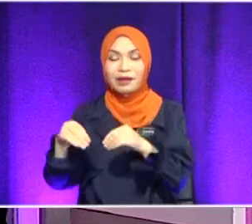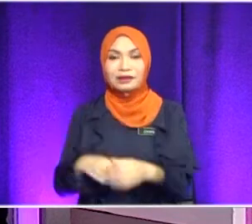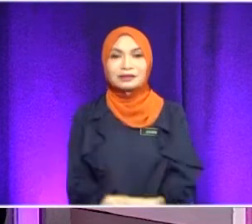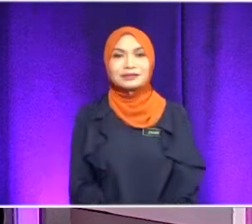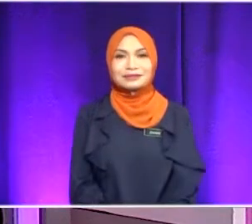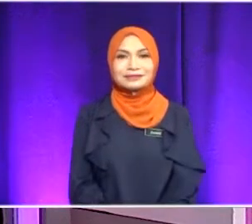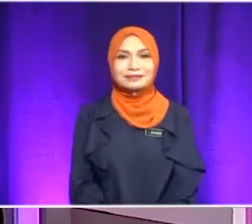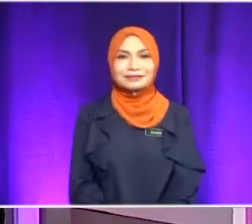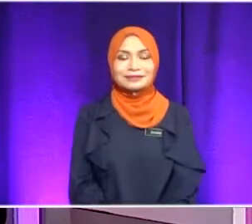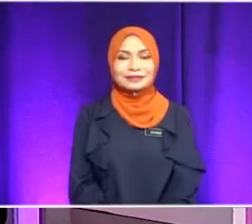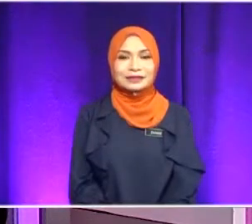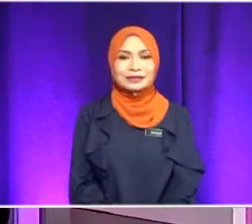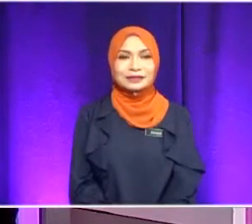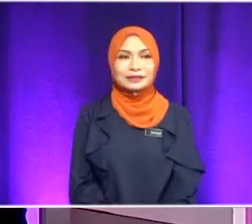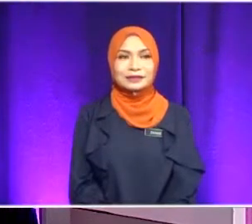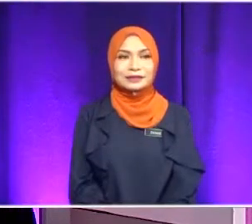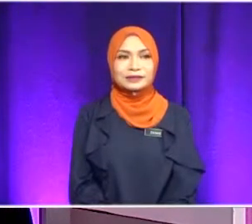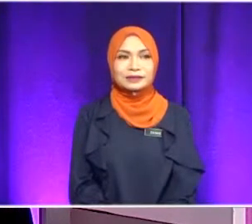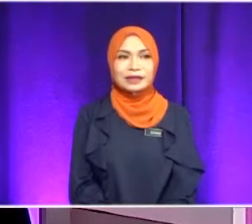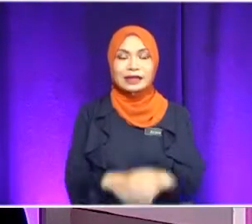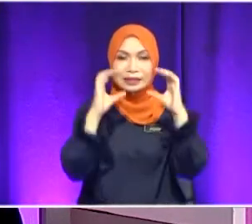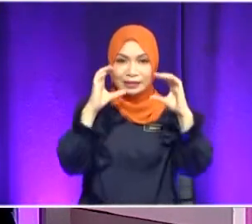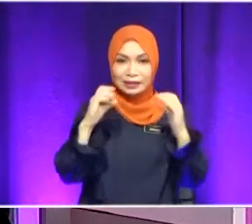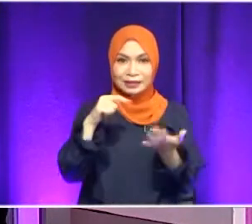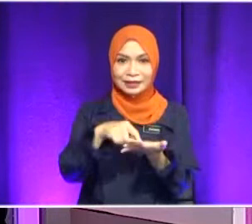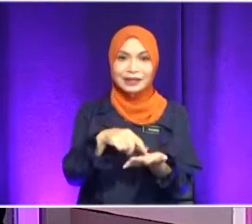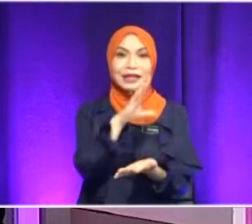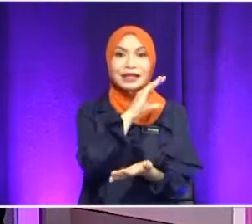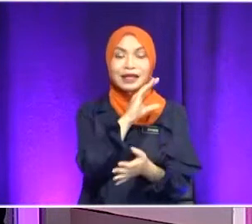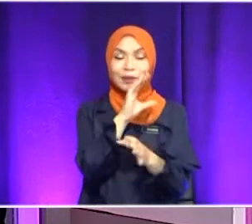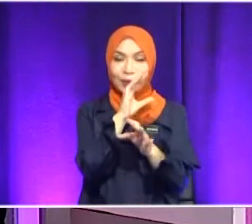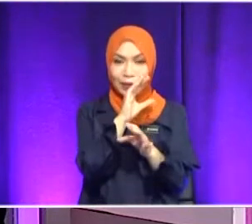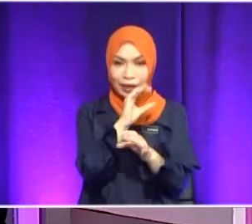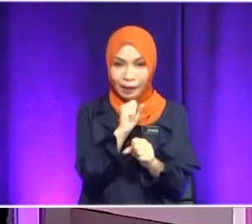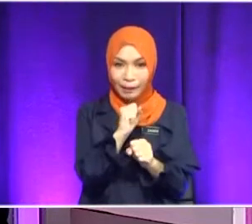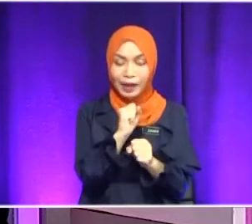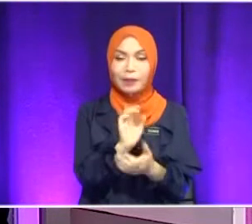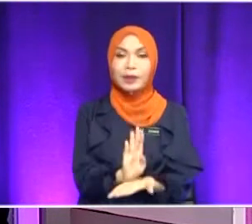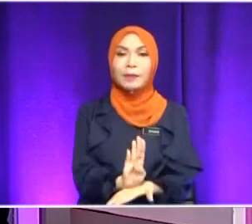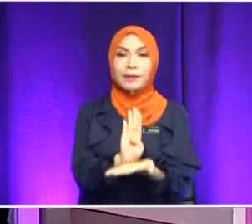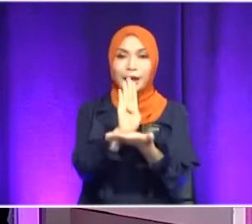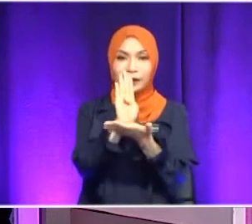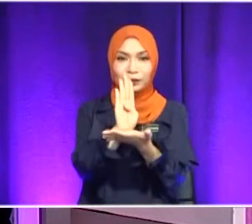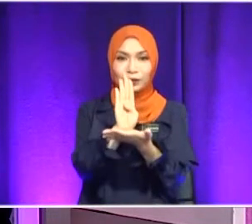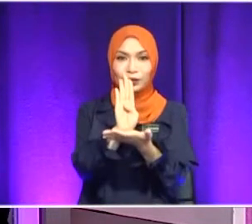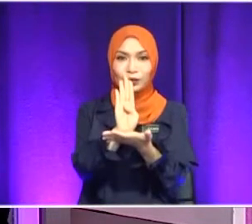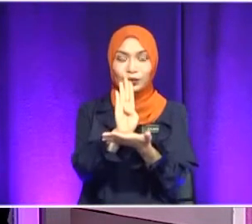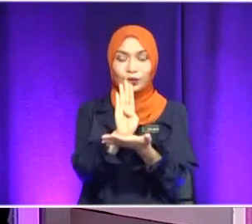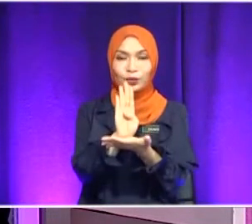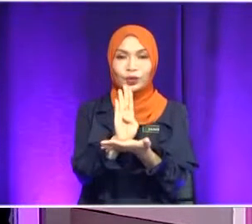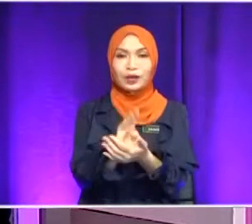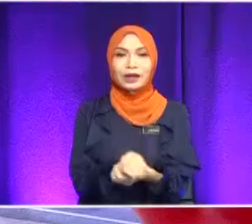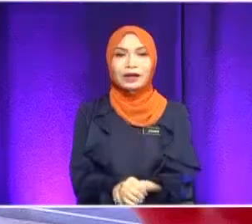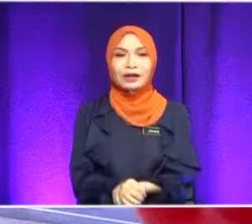Amankah penanaman begini Kris eh segita datai kacang jadi makes Rangga pulsa untuk kacang tadi takdir sumber